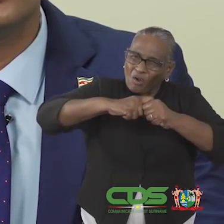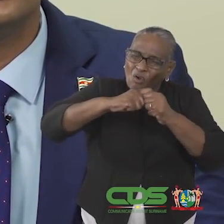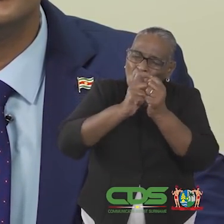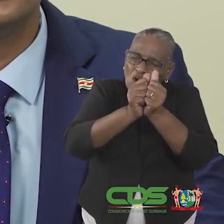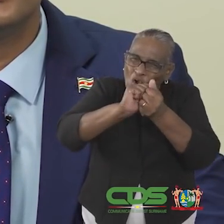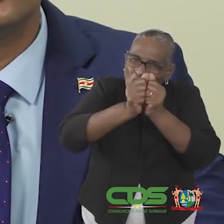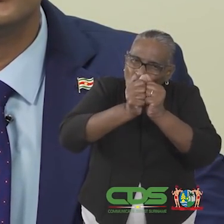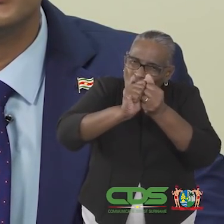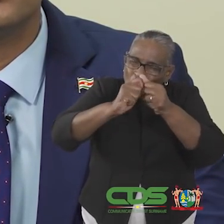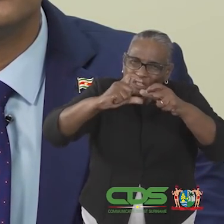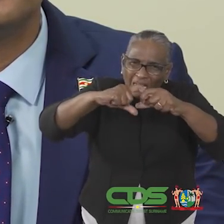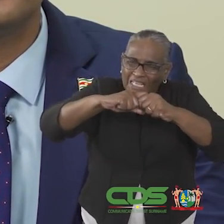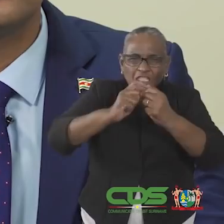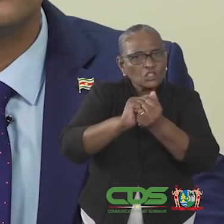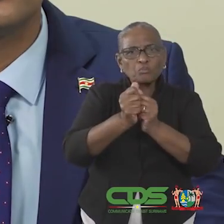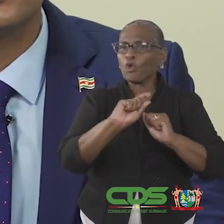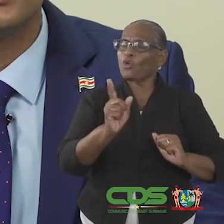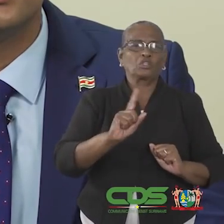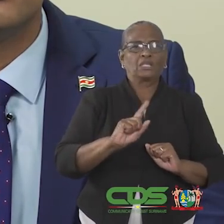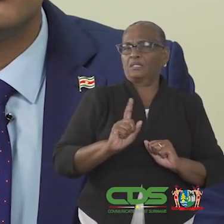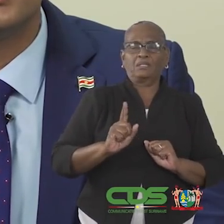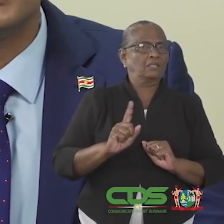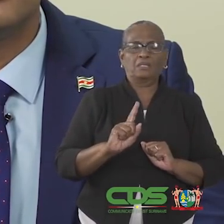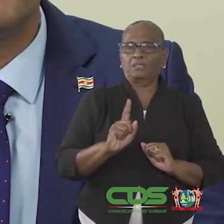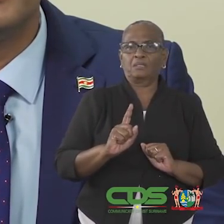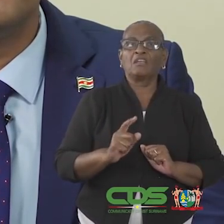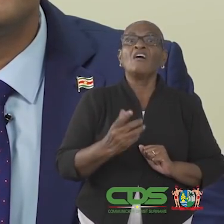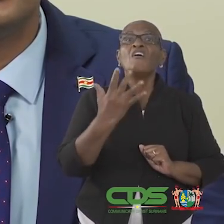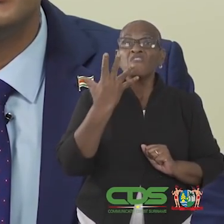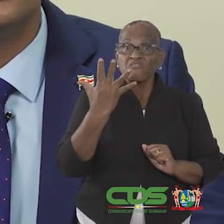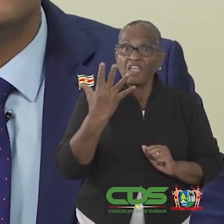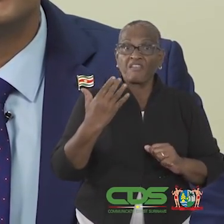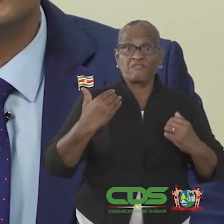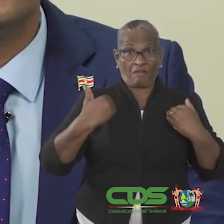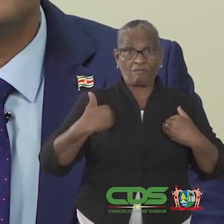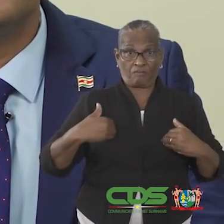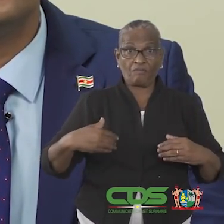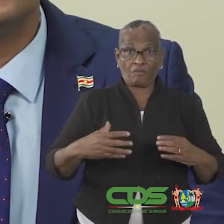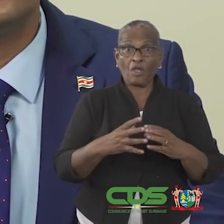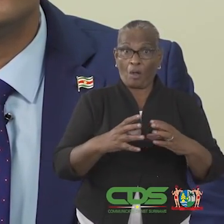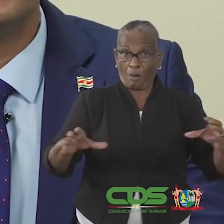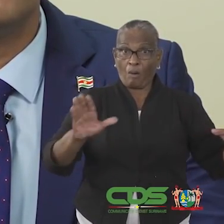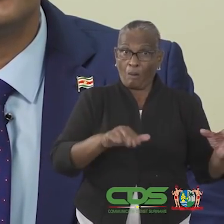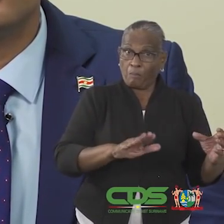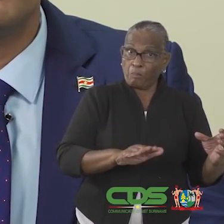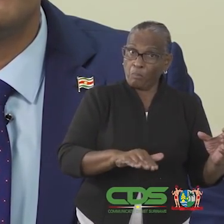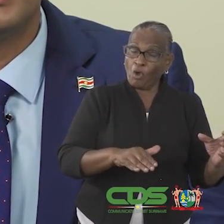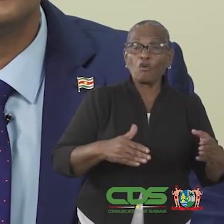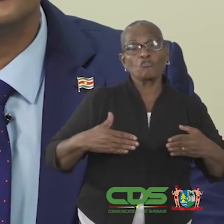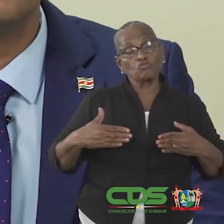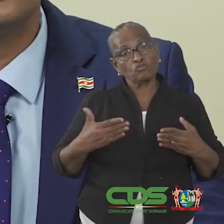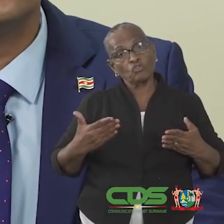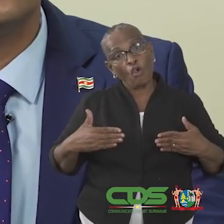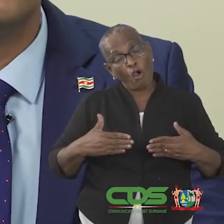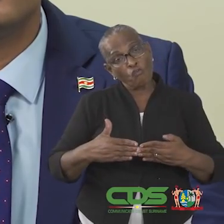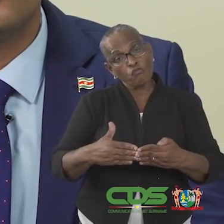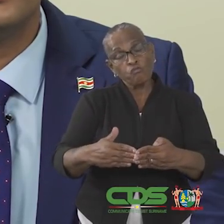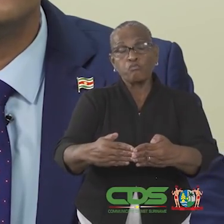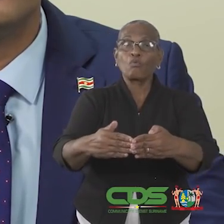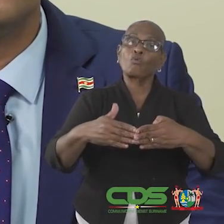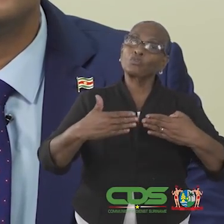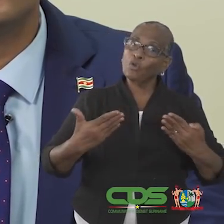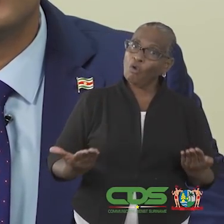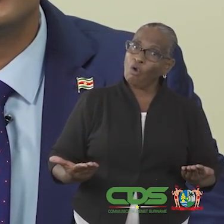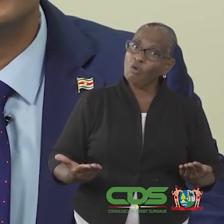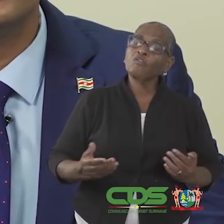contact nog niet zijn toegestaan. Maatregel 5. Personenvervoer door middel van het openbaar transport over de